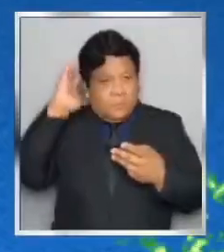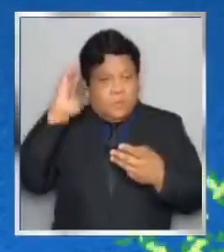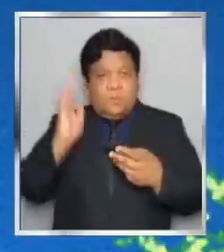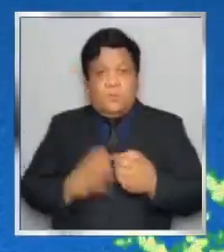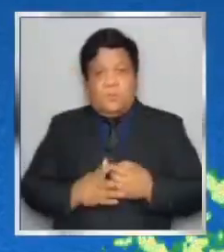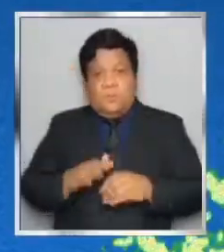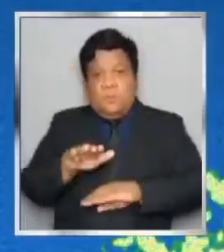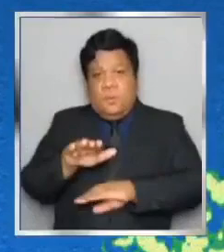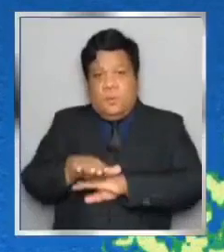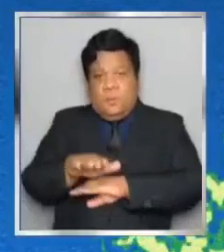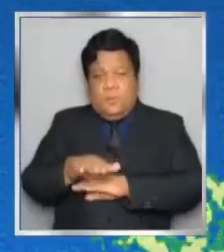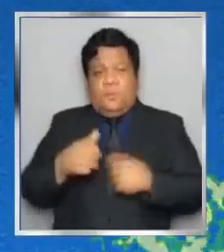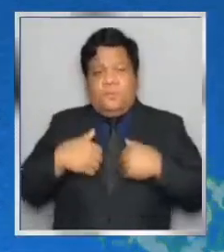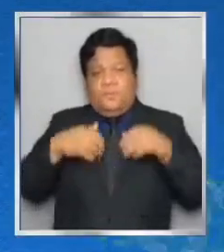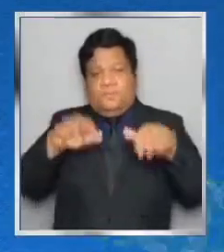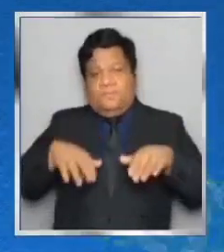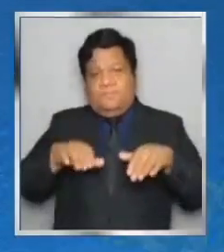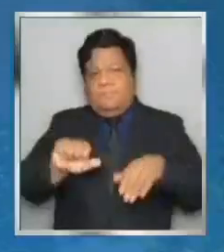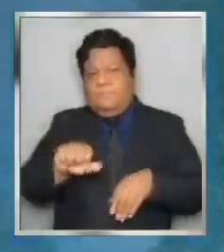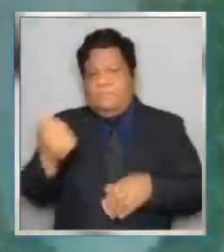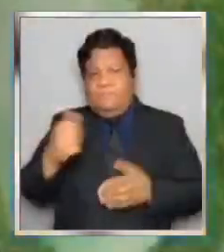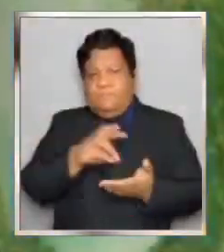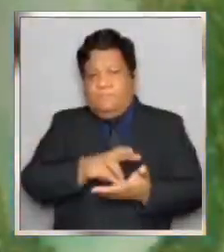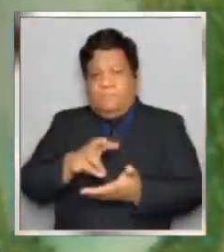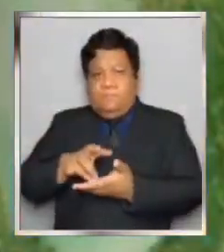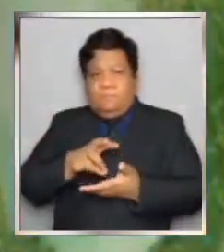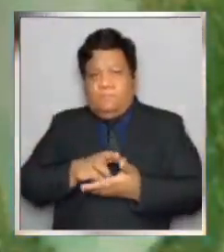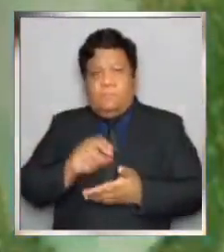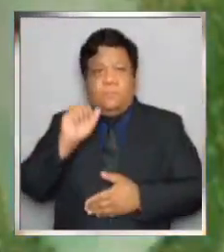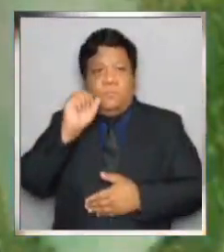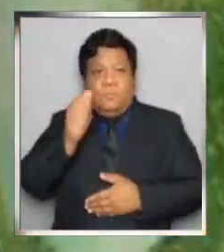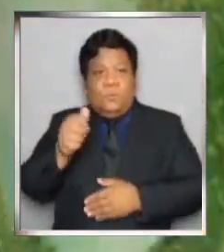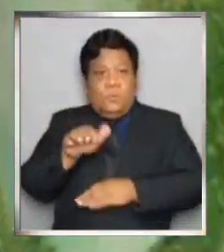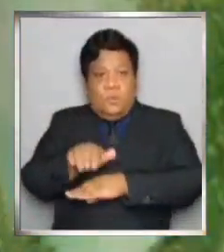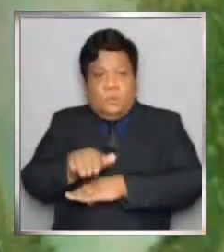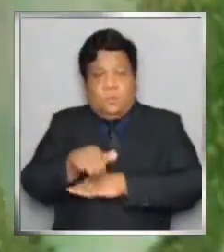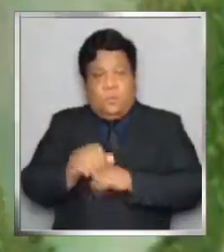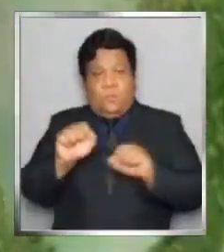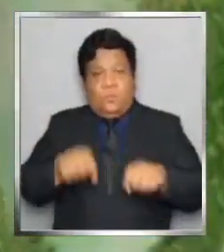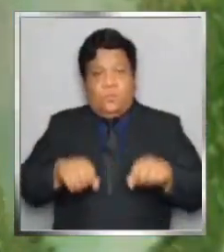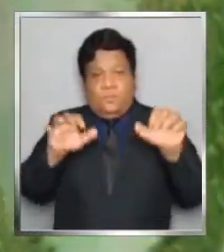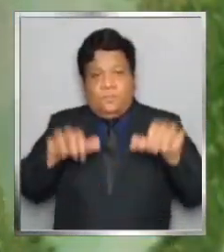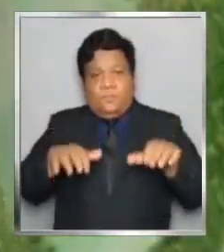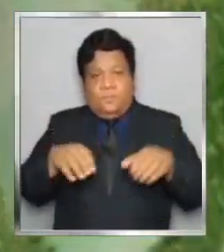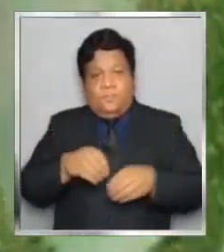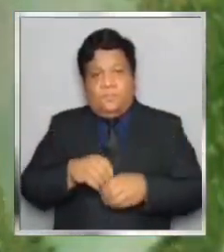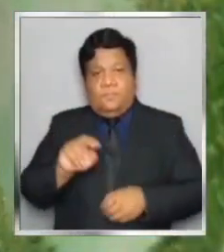ng bansa. Bukas din, dagong hapon, mataas ang tsansa ng ulan sa ilang bahagi ng Metro Manila.